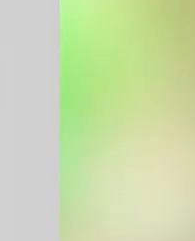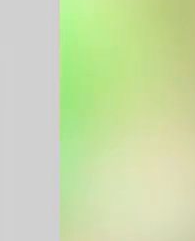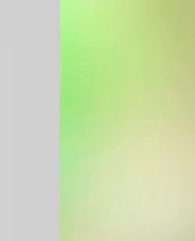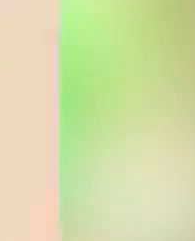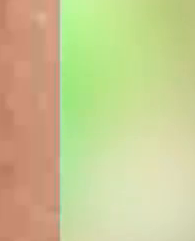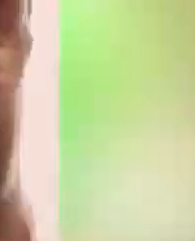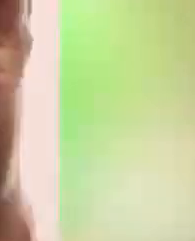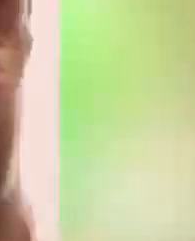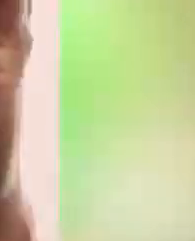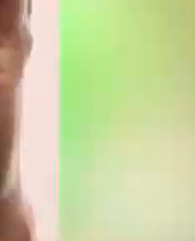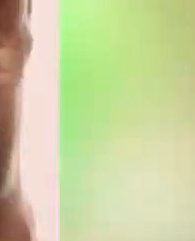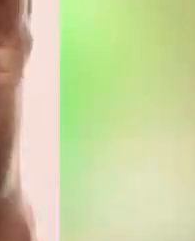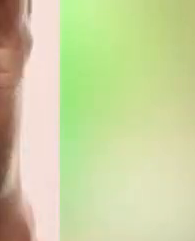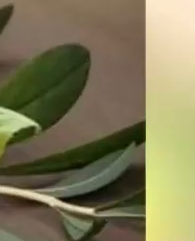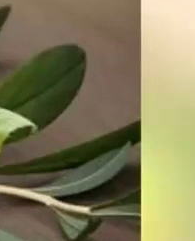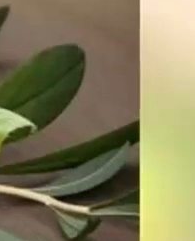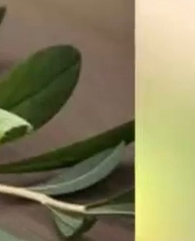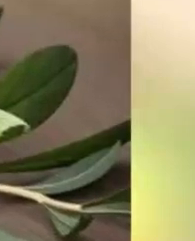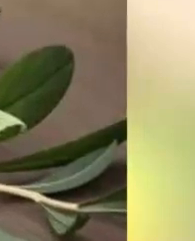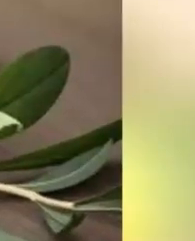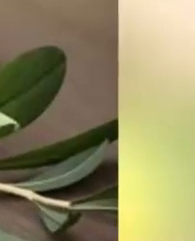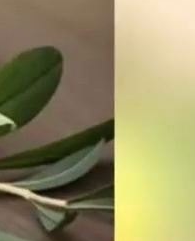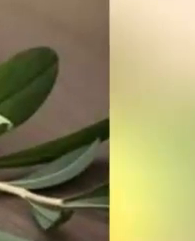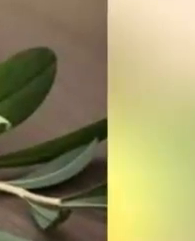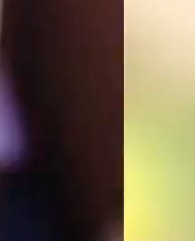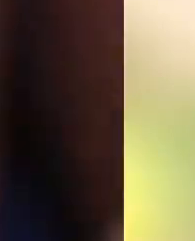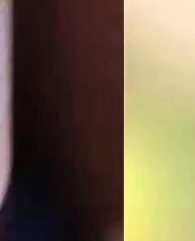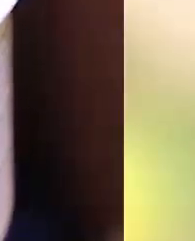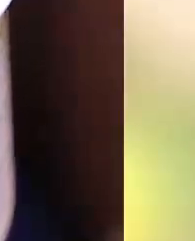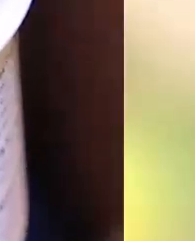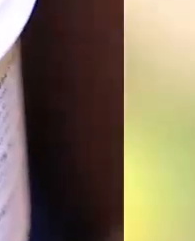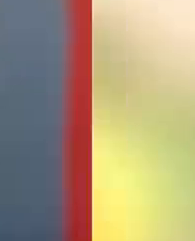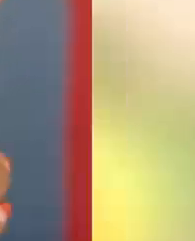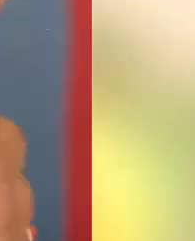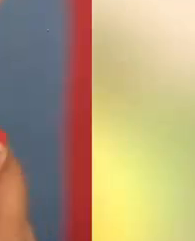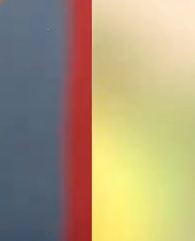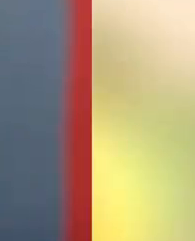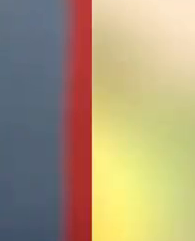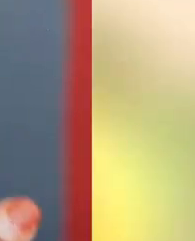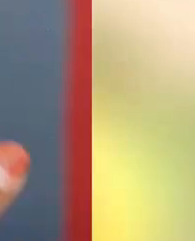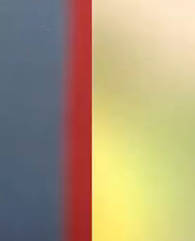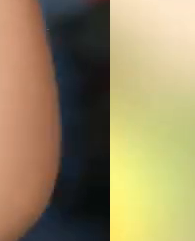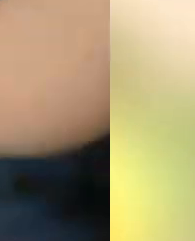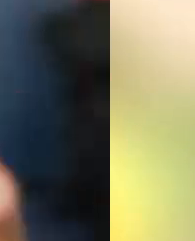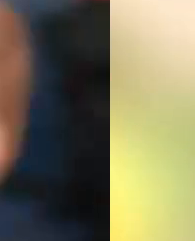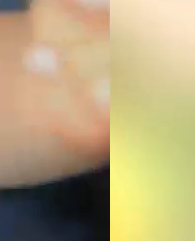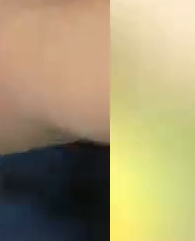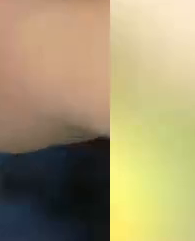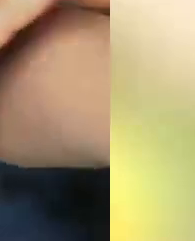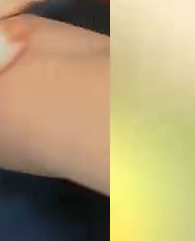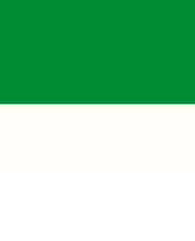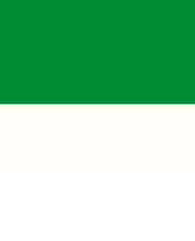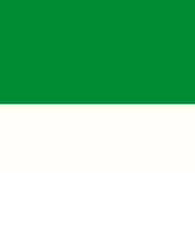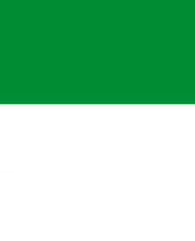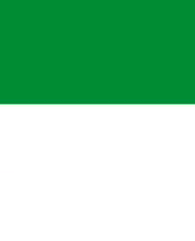maze ibiheri bigashira kandi ukagumana umutuzo. Icya gatatu yifitemo ibihwagari ndetse n'ibindi bitunganya uruhu rwawe maze rukongera kuba